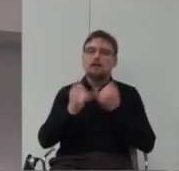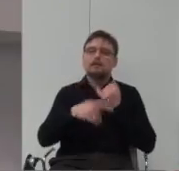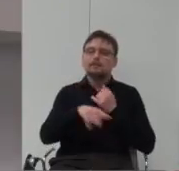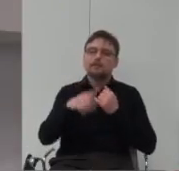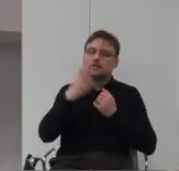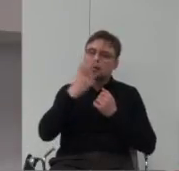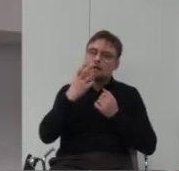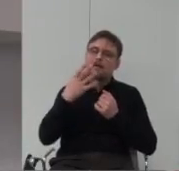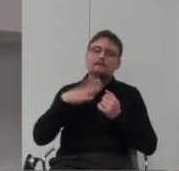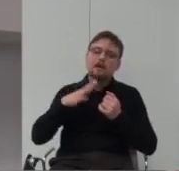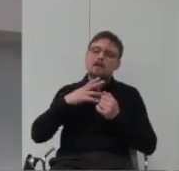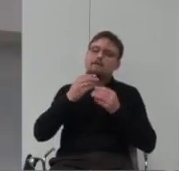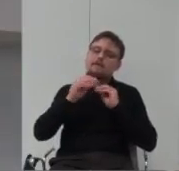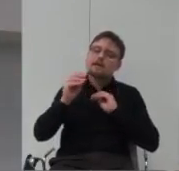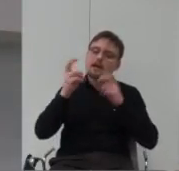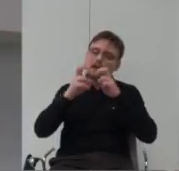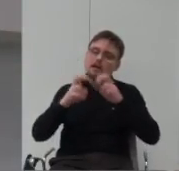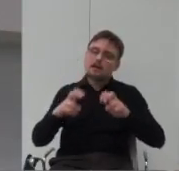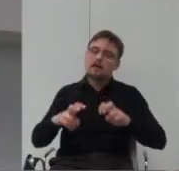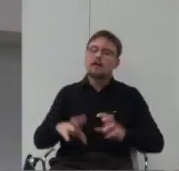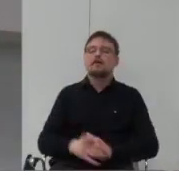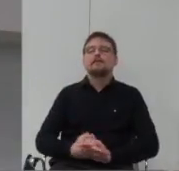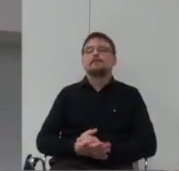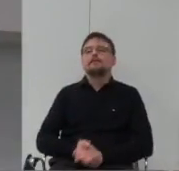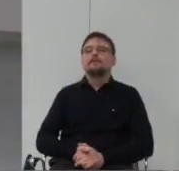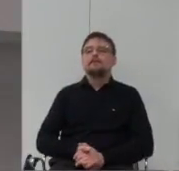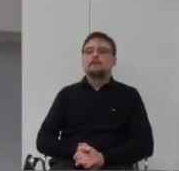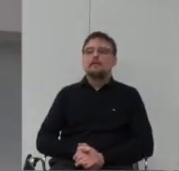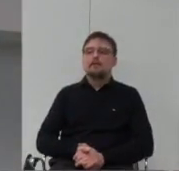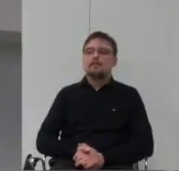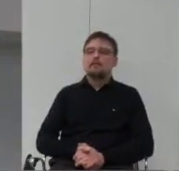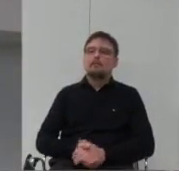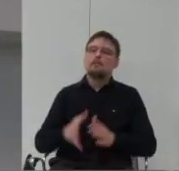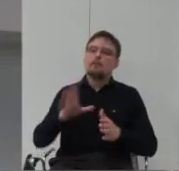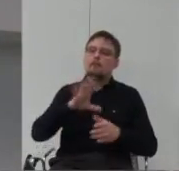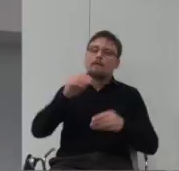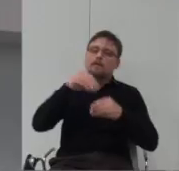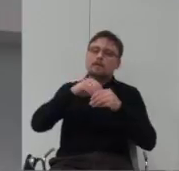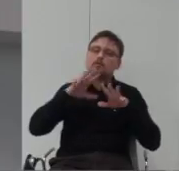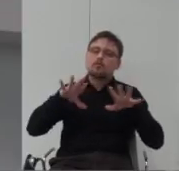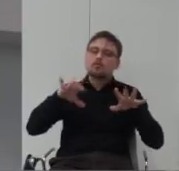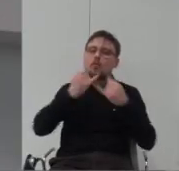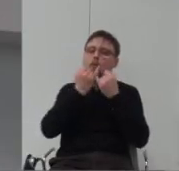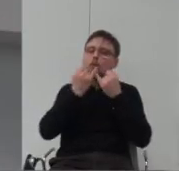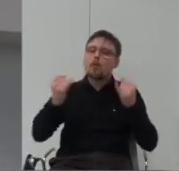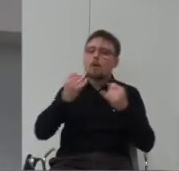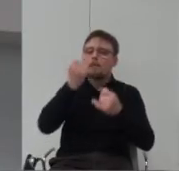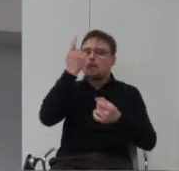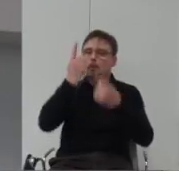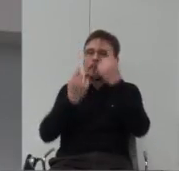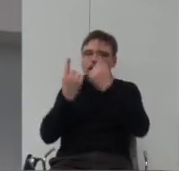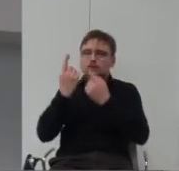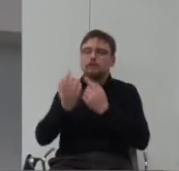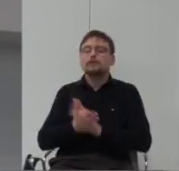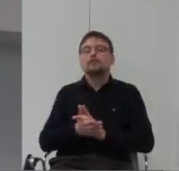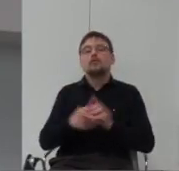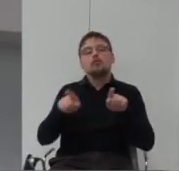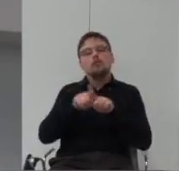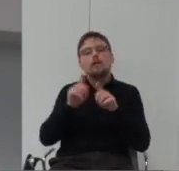ale to może warto, jak ktoś jest zainteresowany, więcej studiować, bo tam jest kopalnia